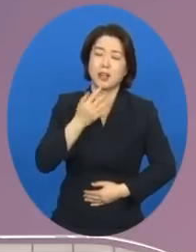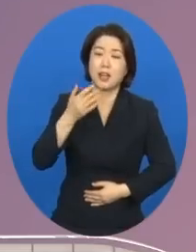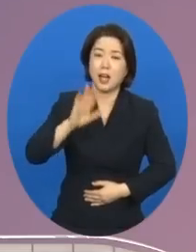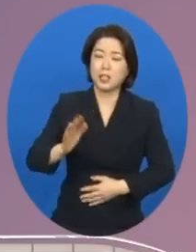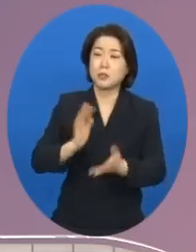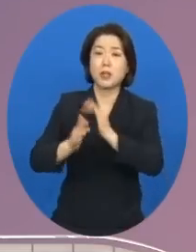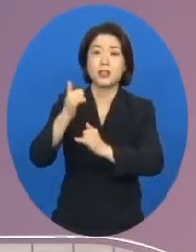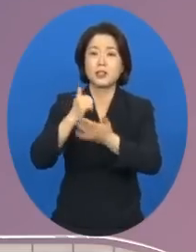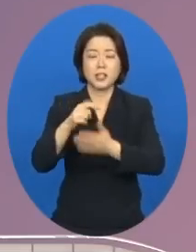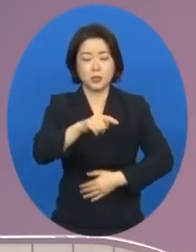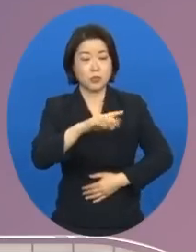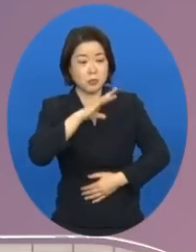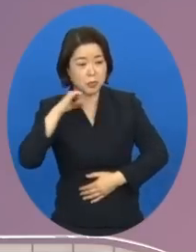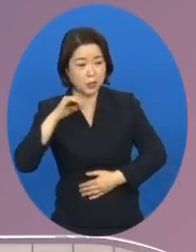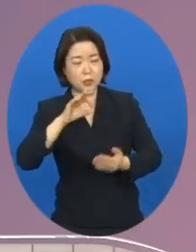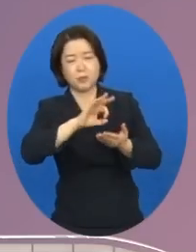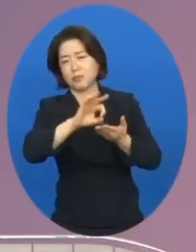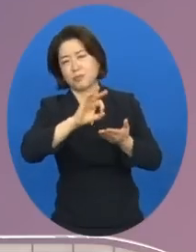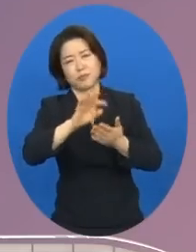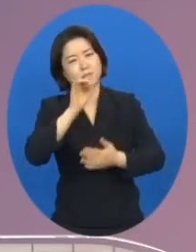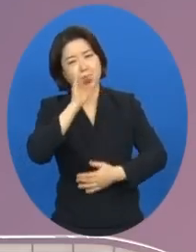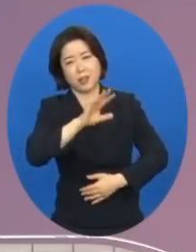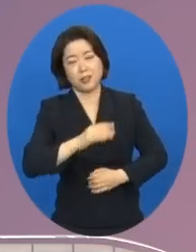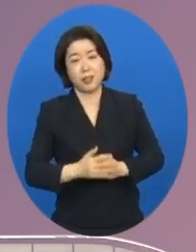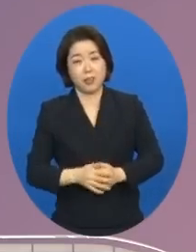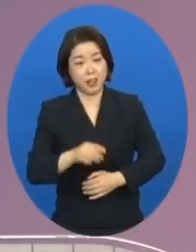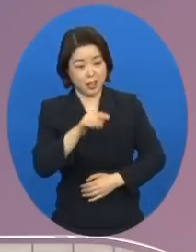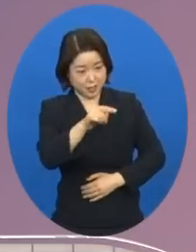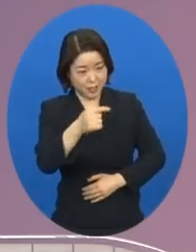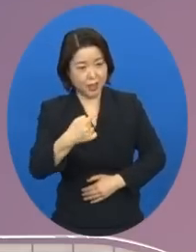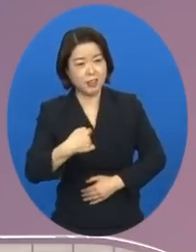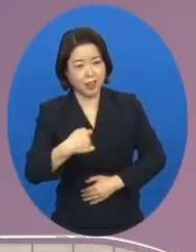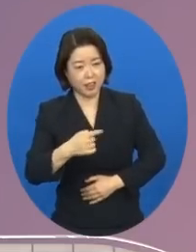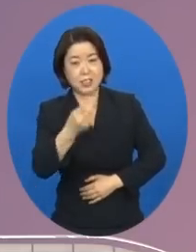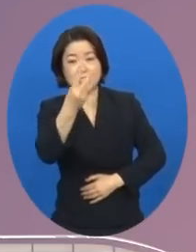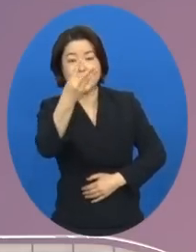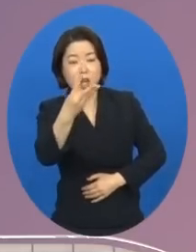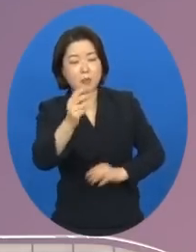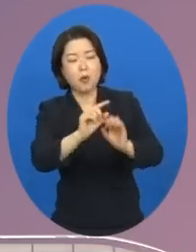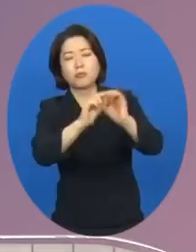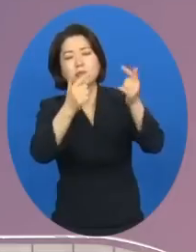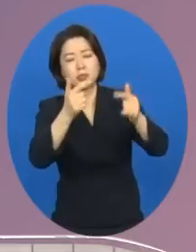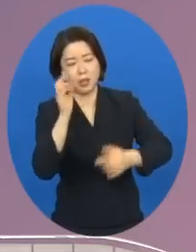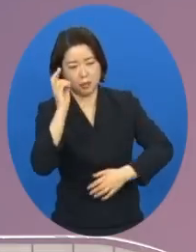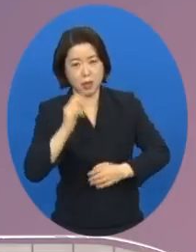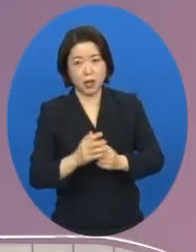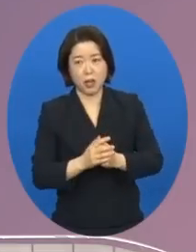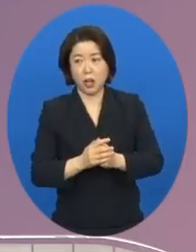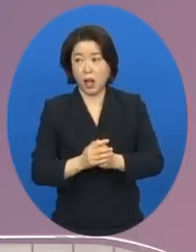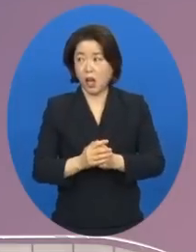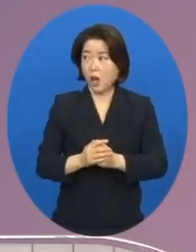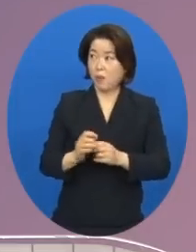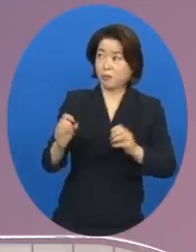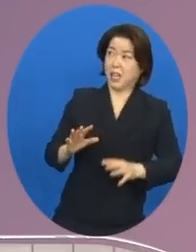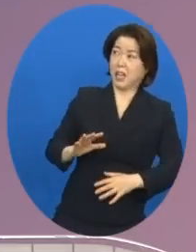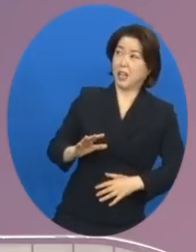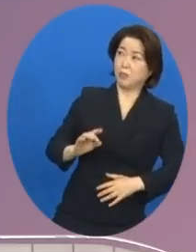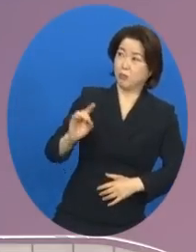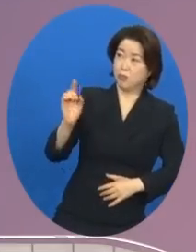예수님은 베드로를 쓰실 수가 없었습니다. 내가 나를 부인할 것이다, 찬물 끼얹는 말씀만